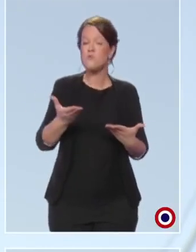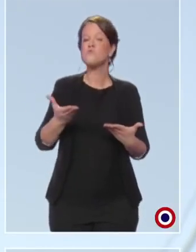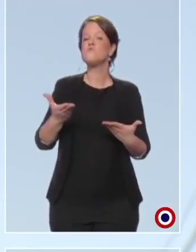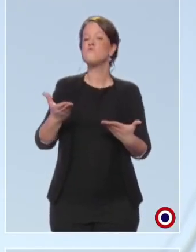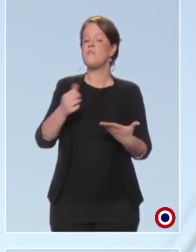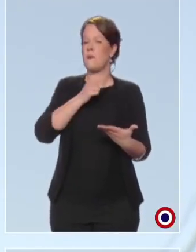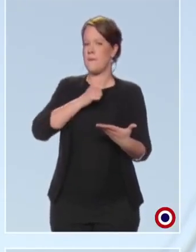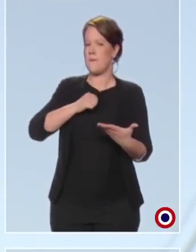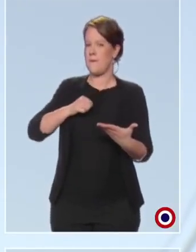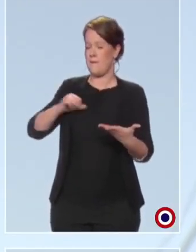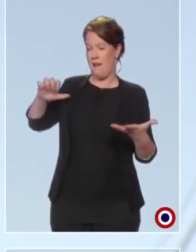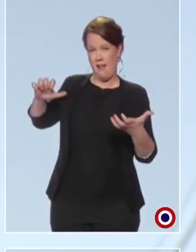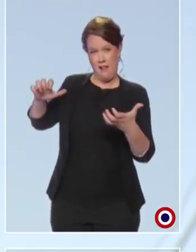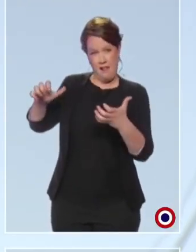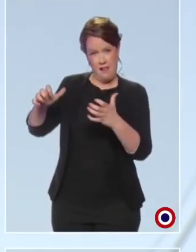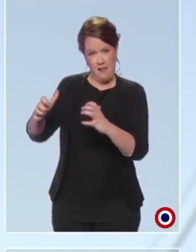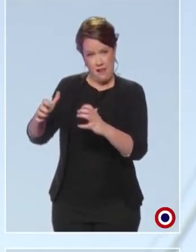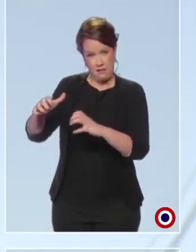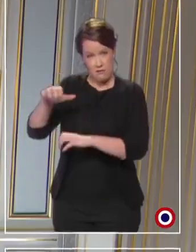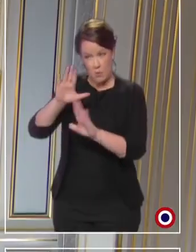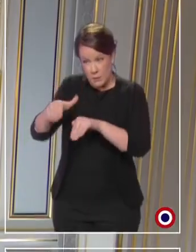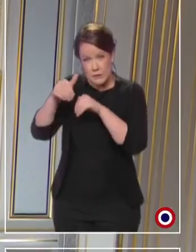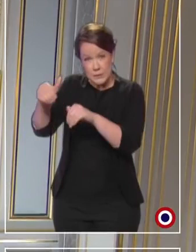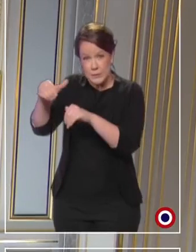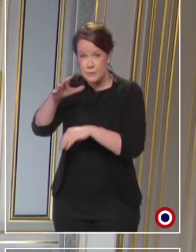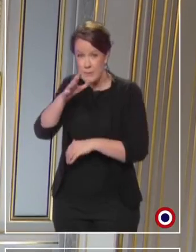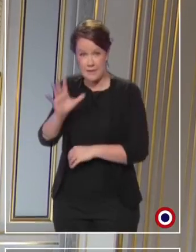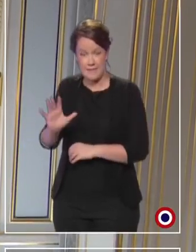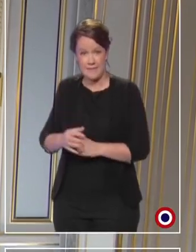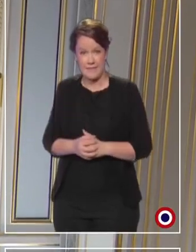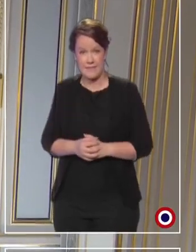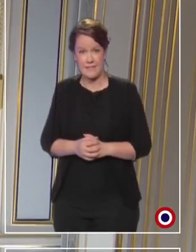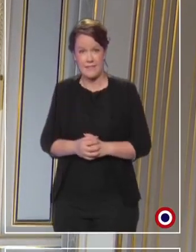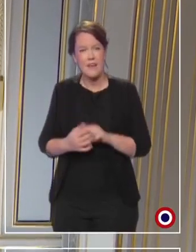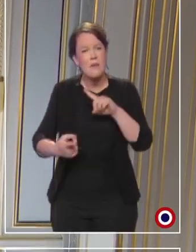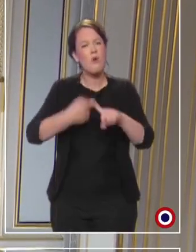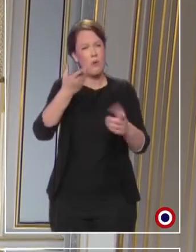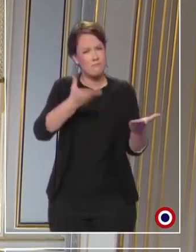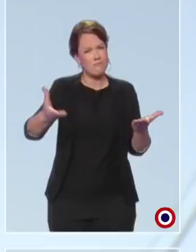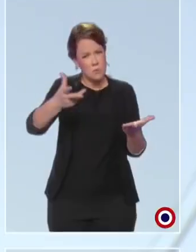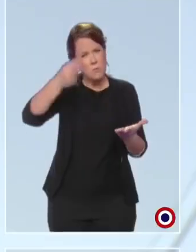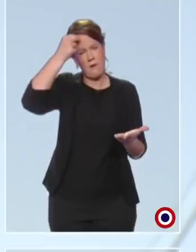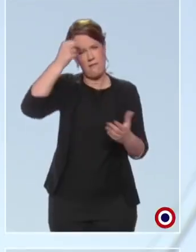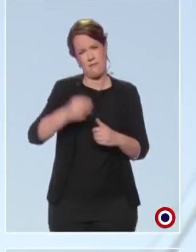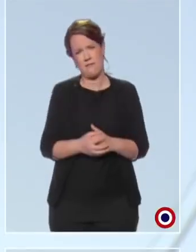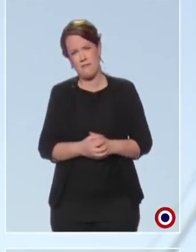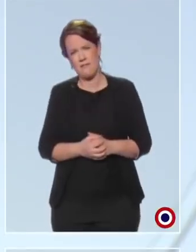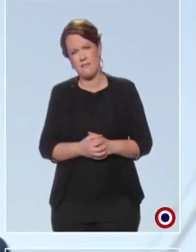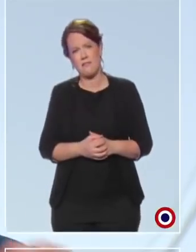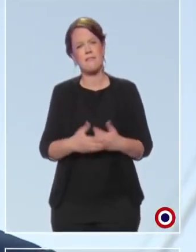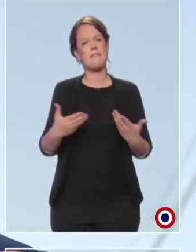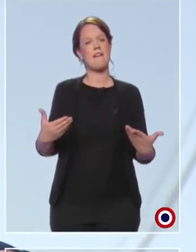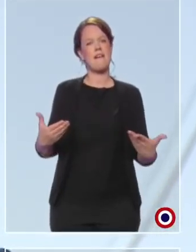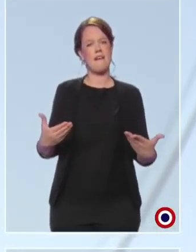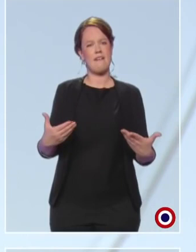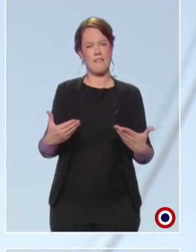qui n'est pas soutenable et ce qui est important de comprendre je m'arrêterai là sur ce point c'est que la différence entre le moment où je vous parle est